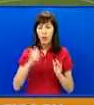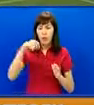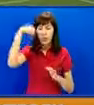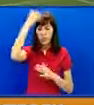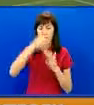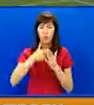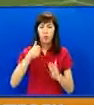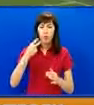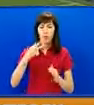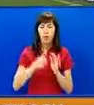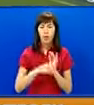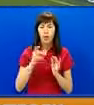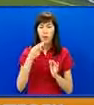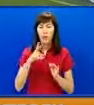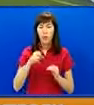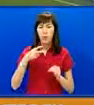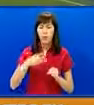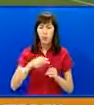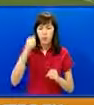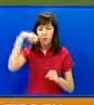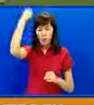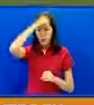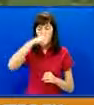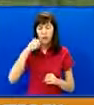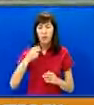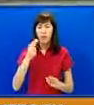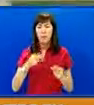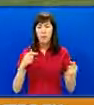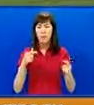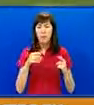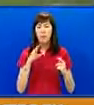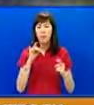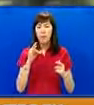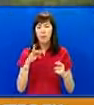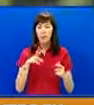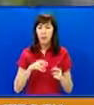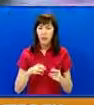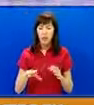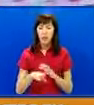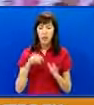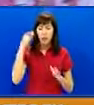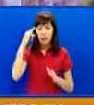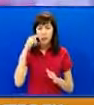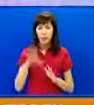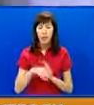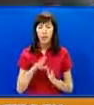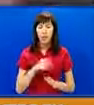назад, 26 мая 2000 года в матче против Сирии. Вице-капитаном сборной Казахстана